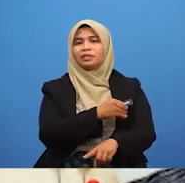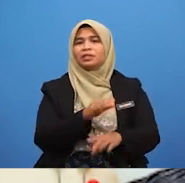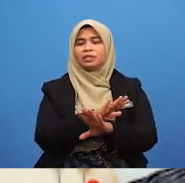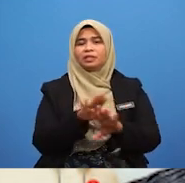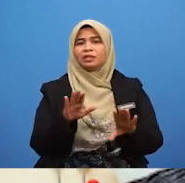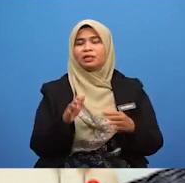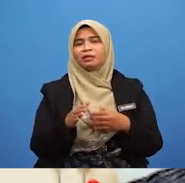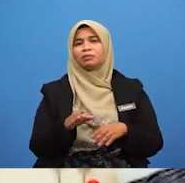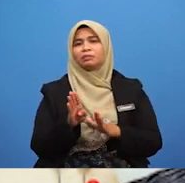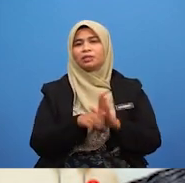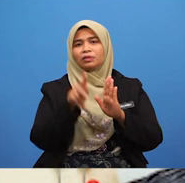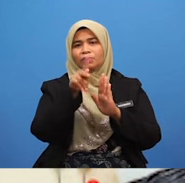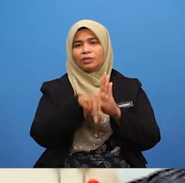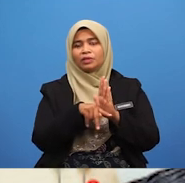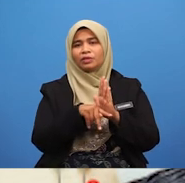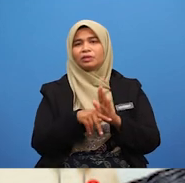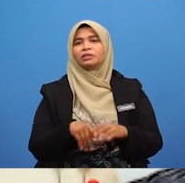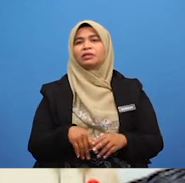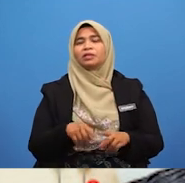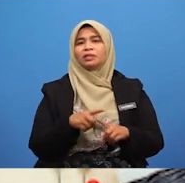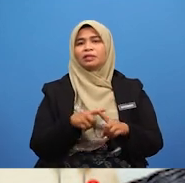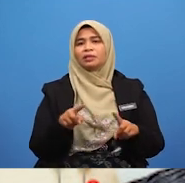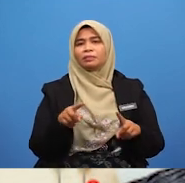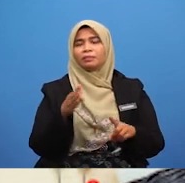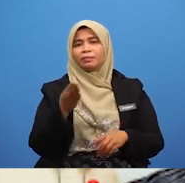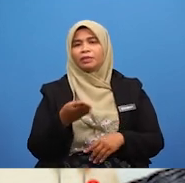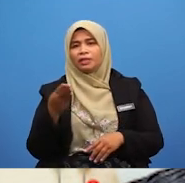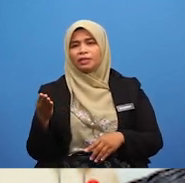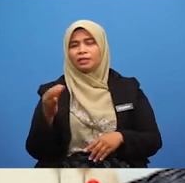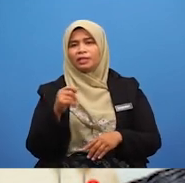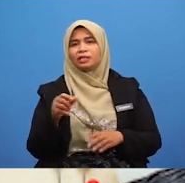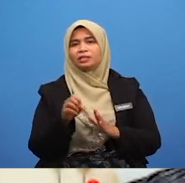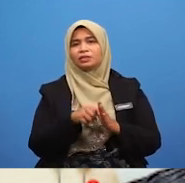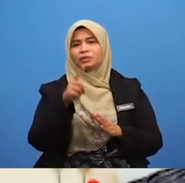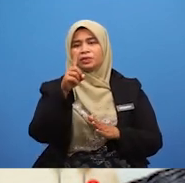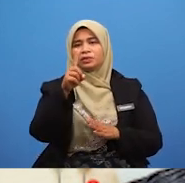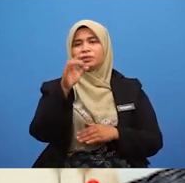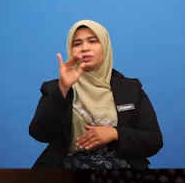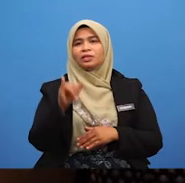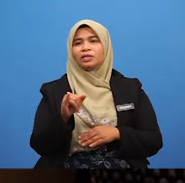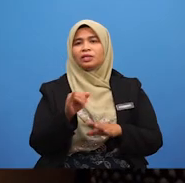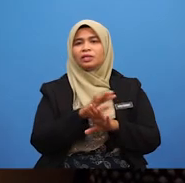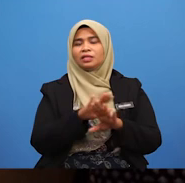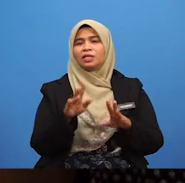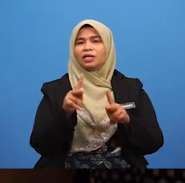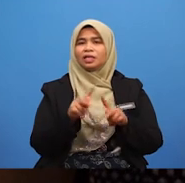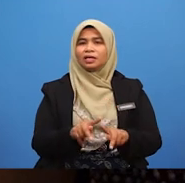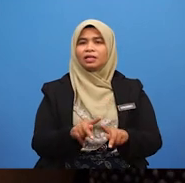pula sesuatu yang tidak kekal dan cepat habis.